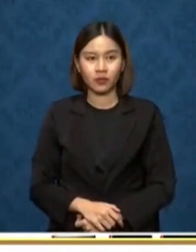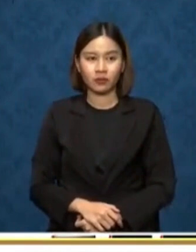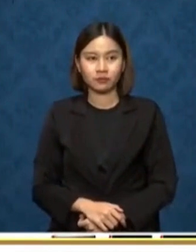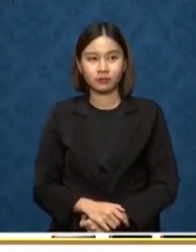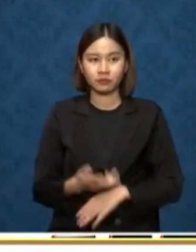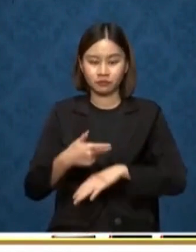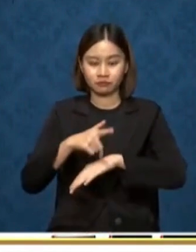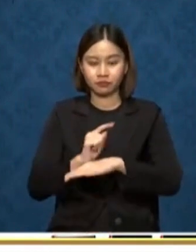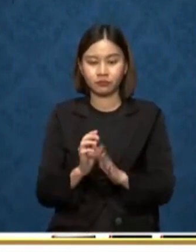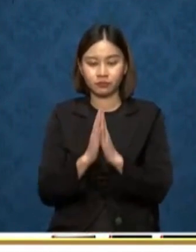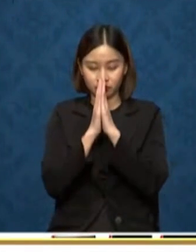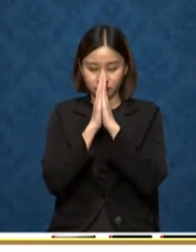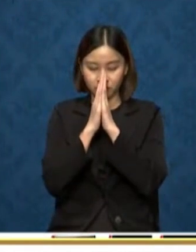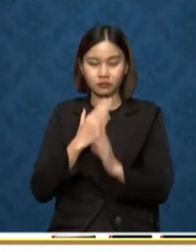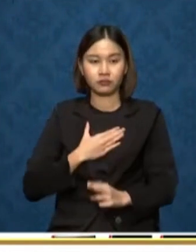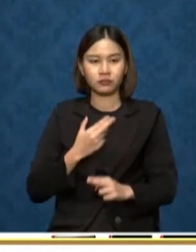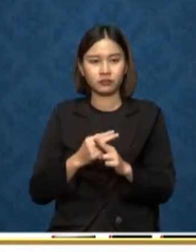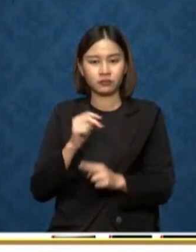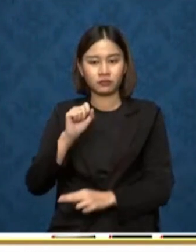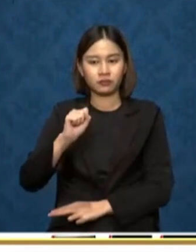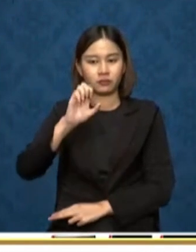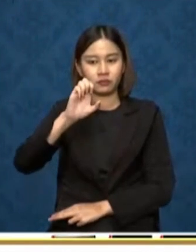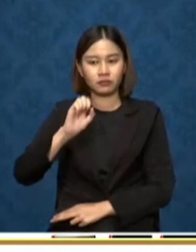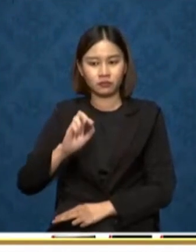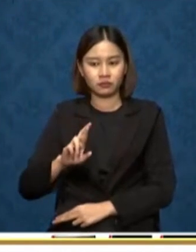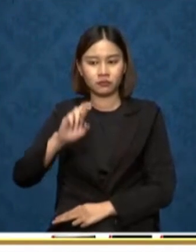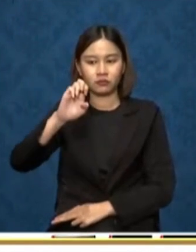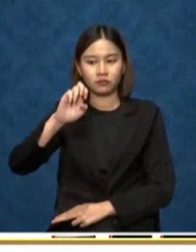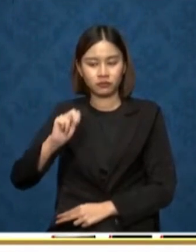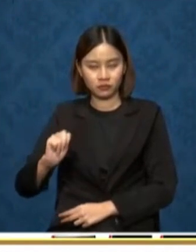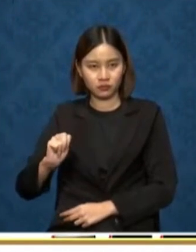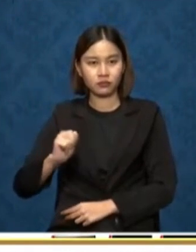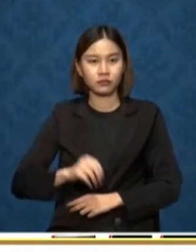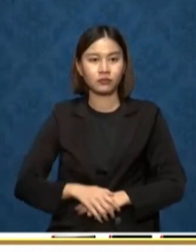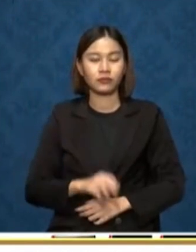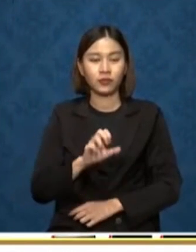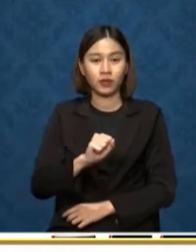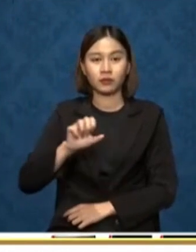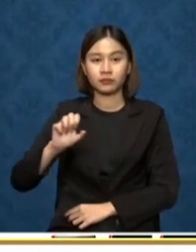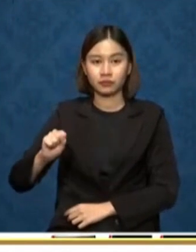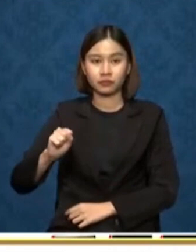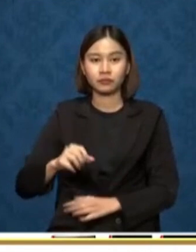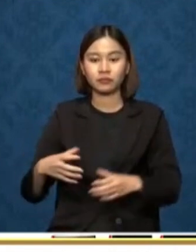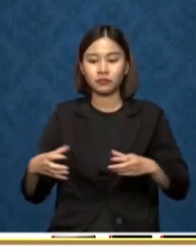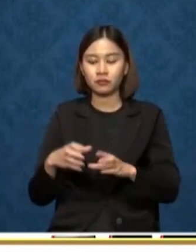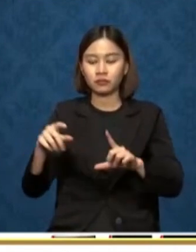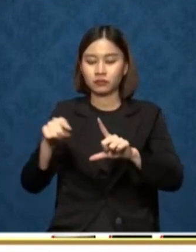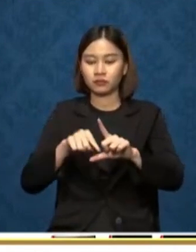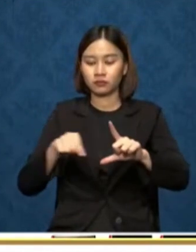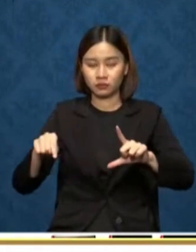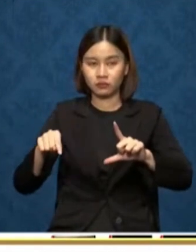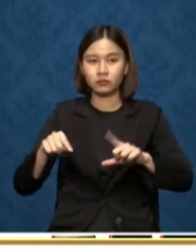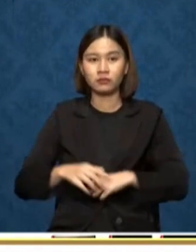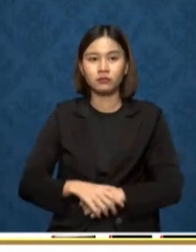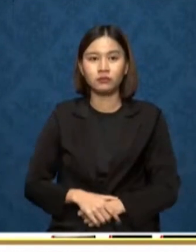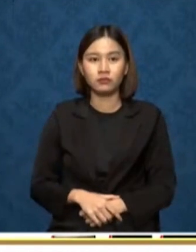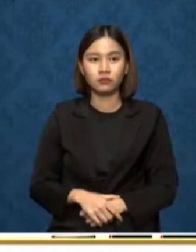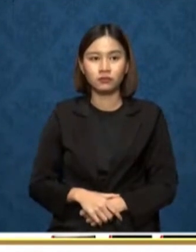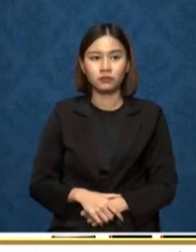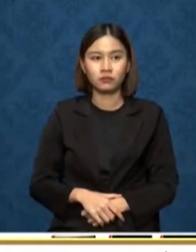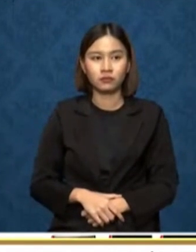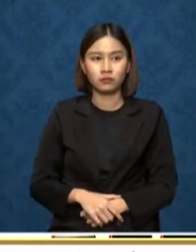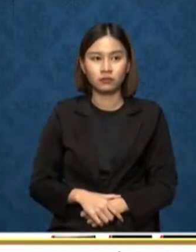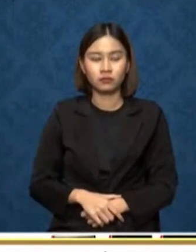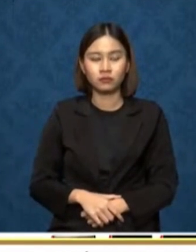กราบเรียนท่านประธานสภาที่เคารพครับผมนายศิรินทร์สงวนศิลป์สมาชิกสภาผู้แทนราษฎรสังกัดพรรคก้าวไกลเขตตลิ่งชันและเขตทวีวัฒนา